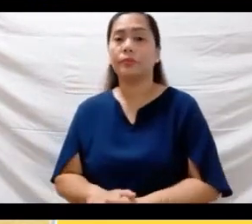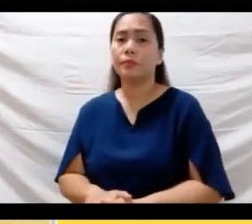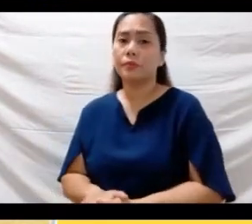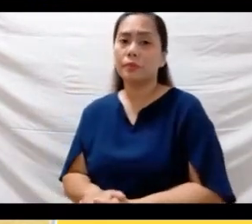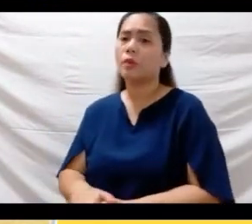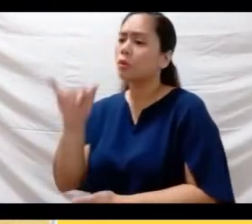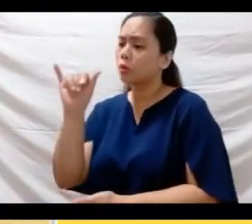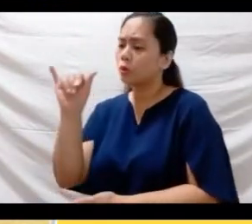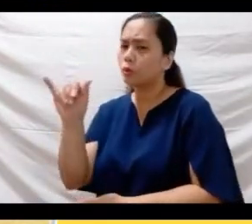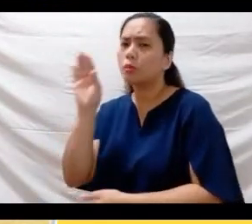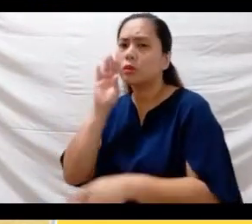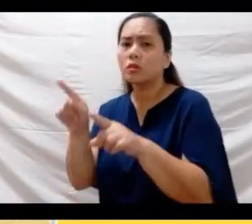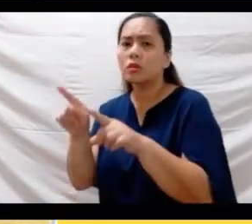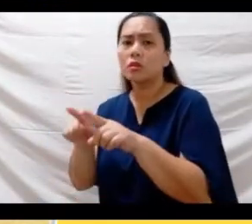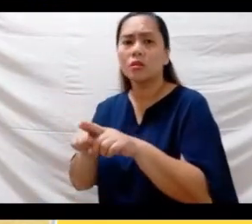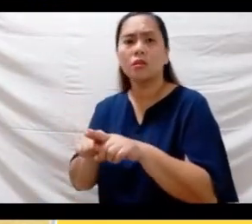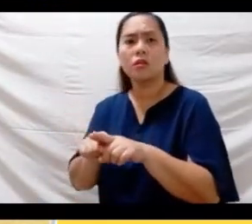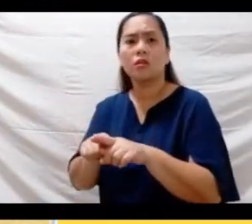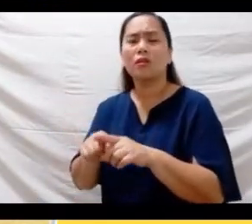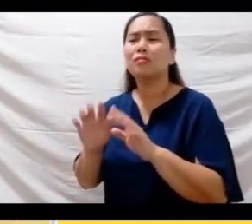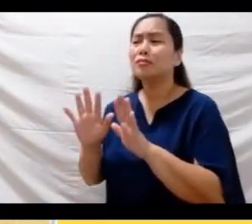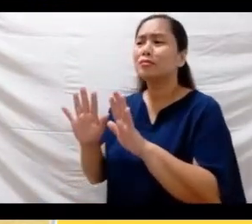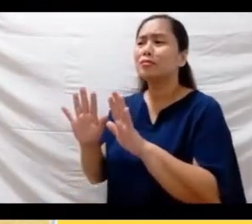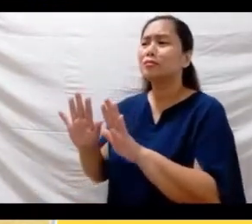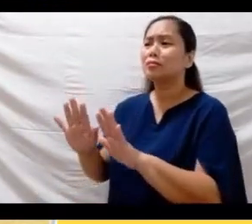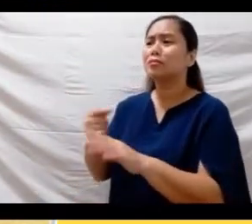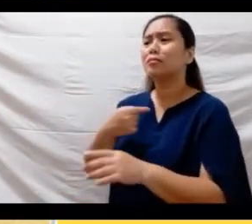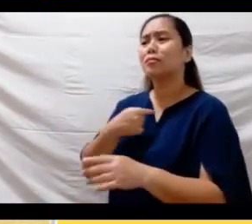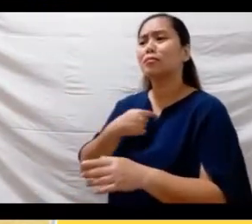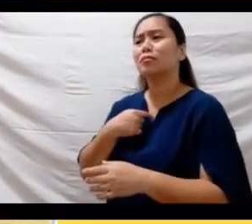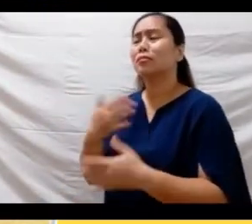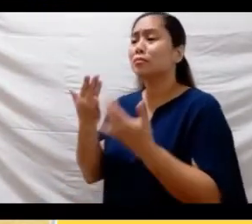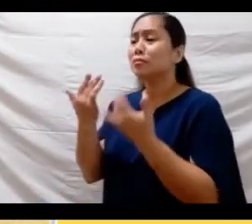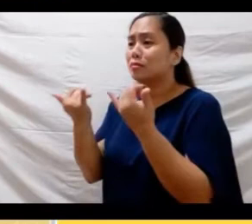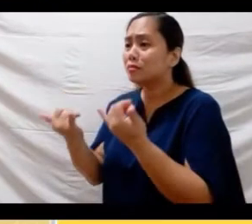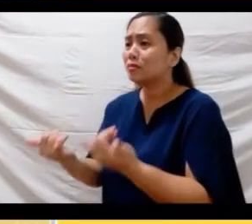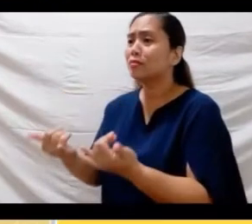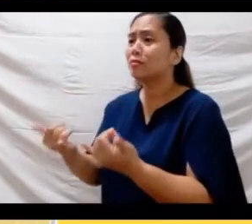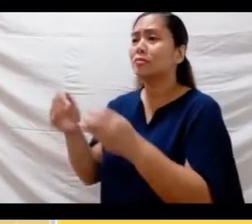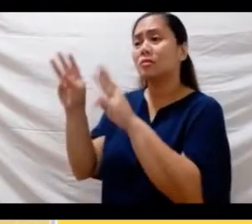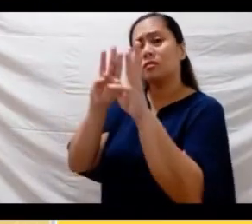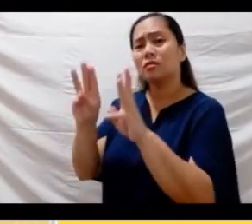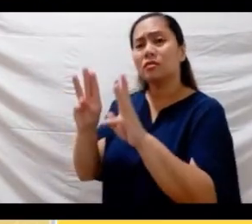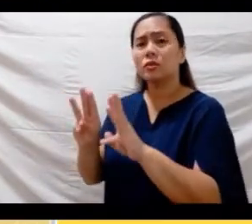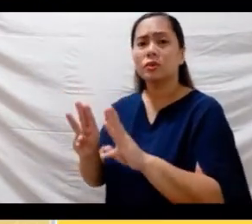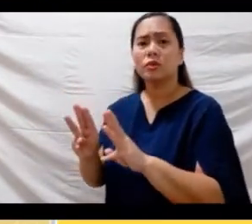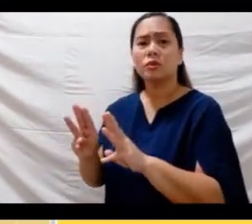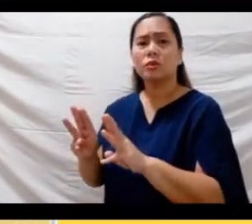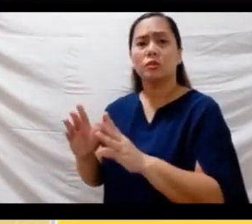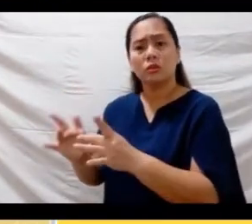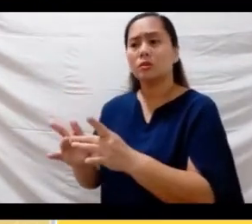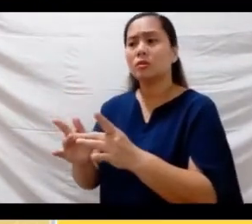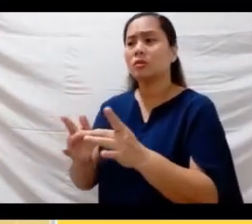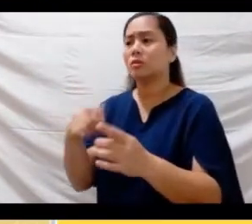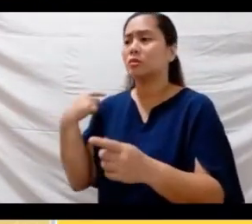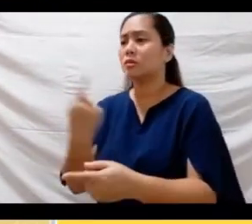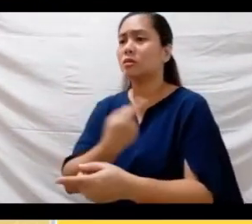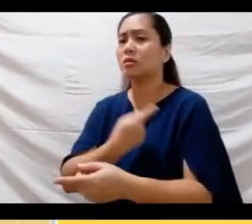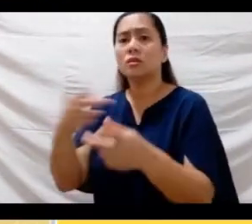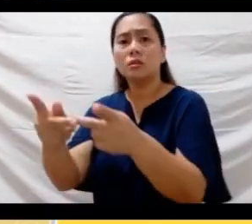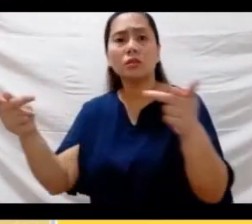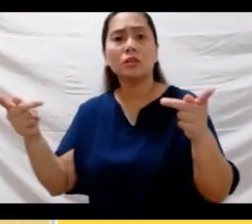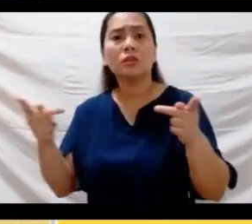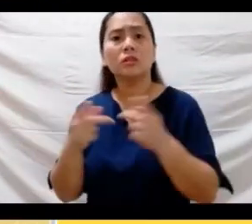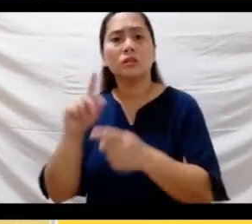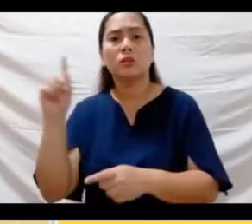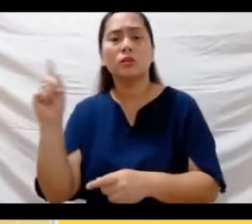Oo nga, Kuya, natatakot ako kapag ganito ang panahon, lalo na sa ating lugar na madalas magkaroon ng